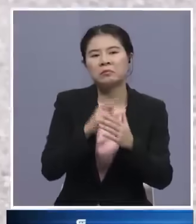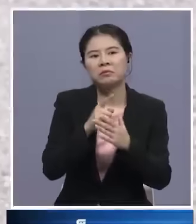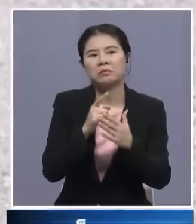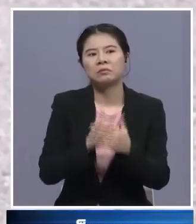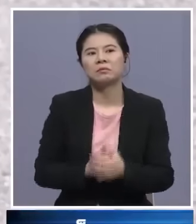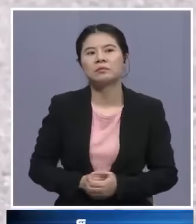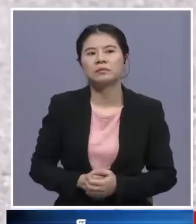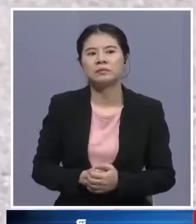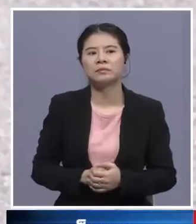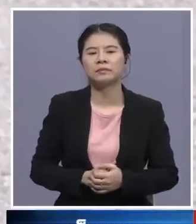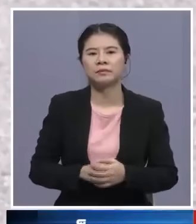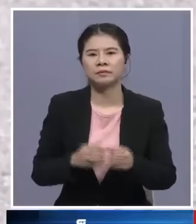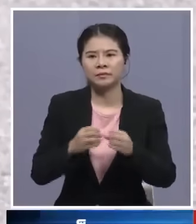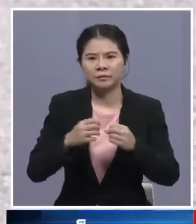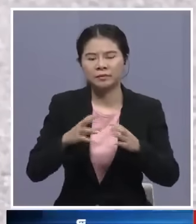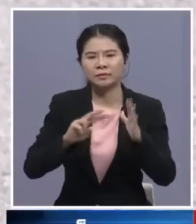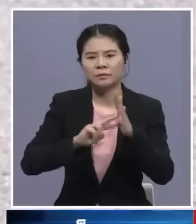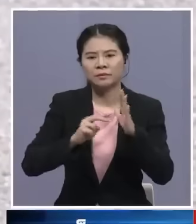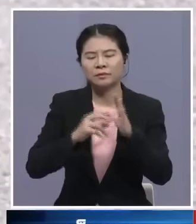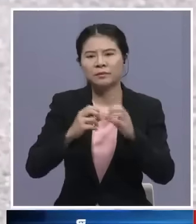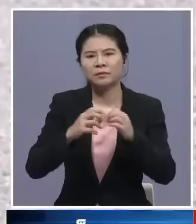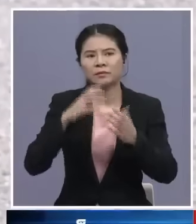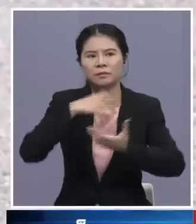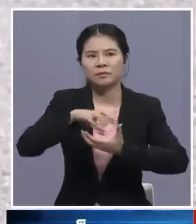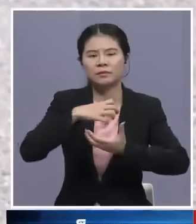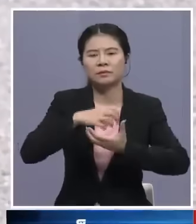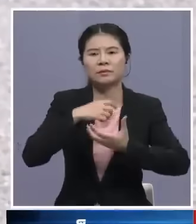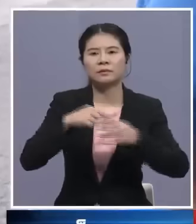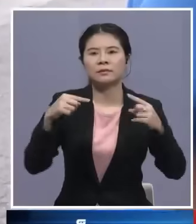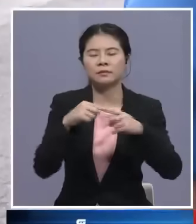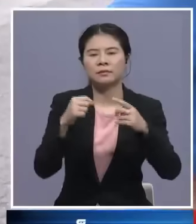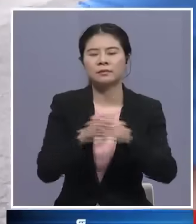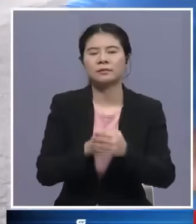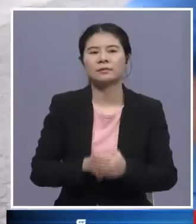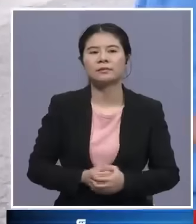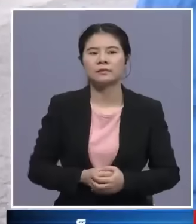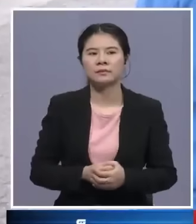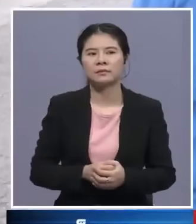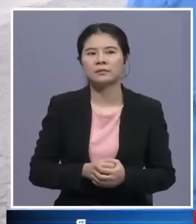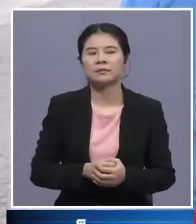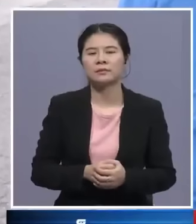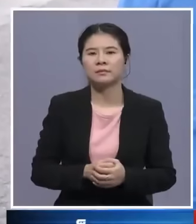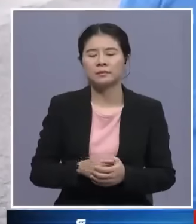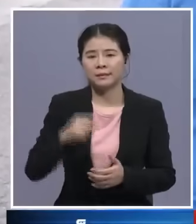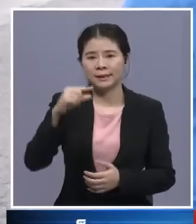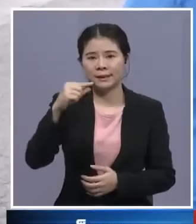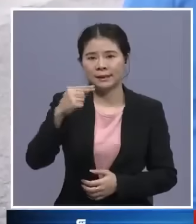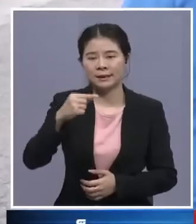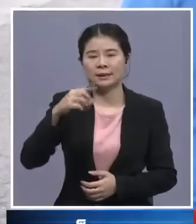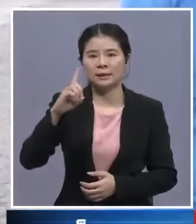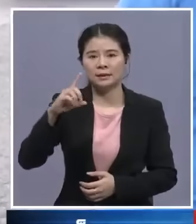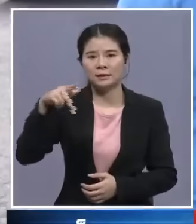ทีนี้ก็ยังขยายความไอ้ 3ประเด็นที่ว่าที่เป็นข้อมูลของดรชาติชายด้วยเหมือนกันนะครับอย่างประเด็นเรื่องของ GDPในปี